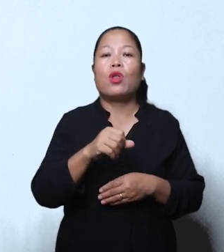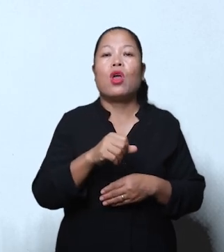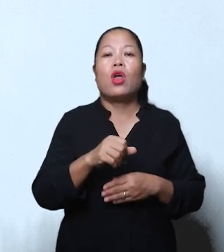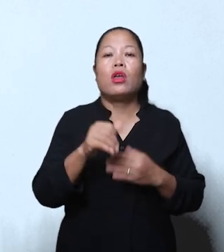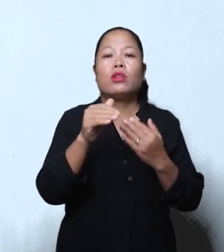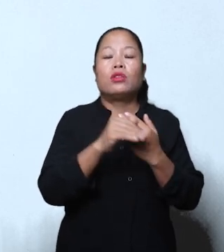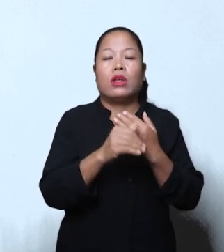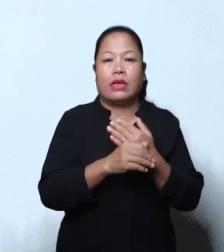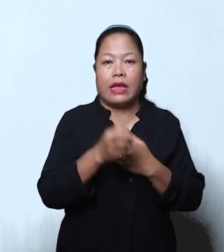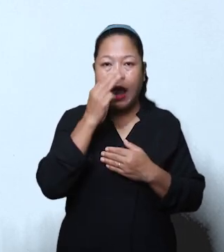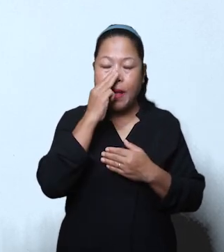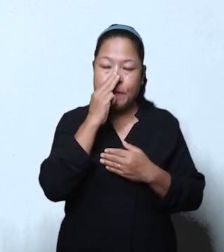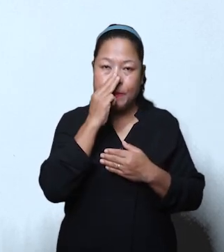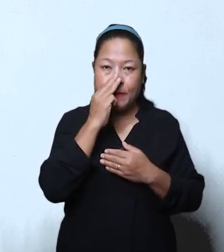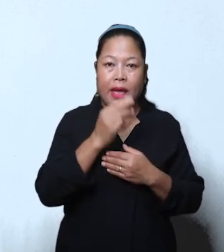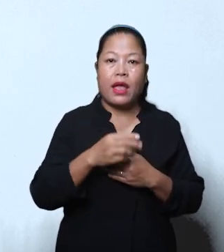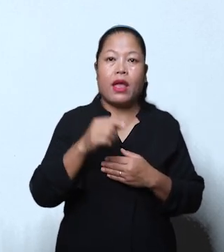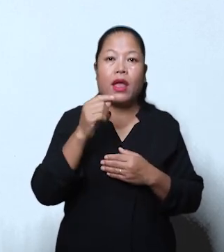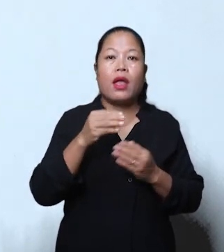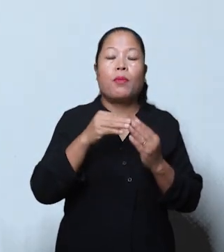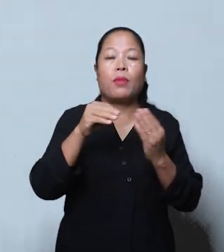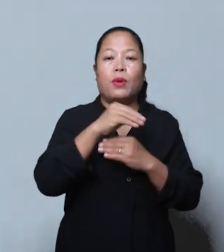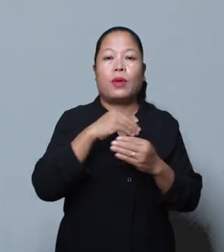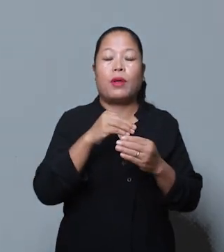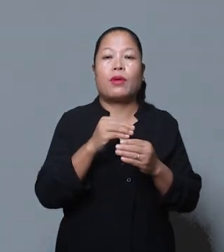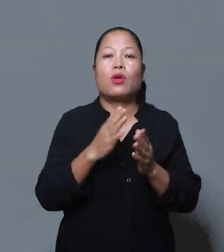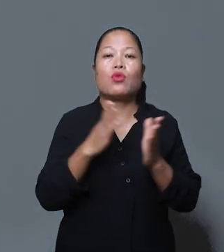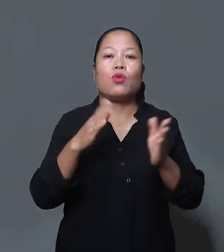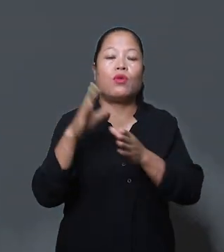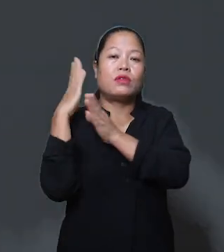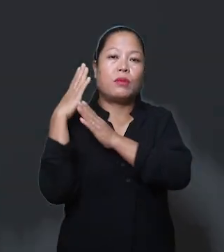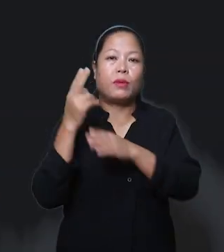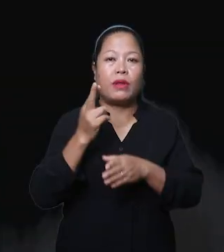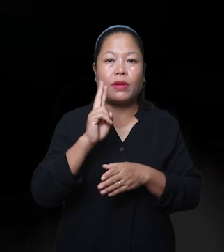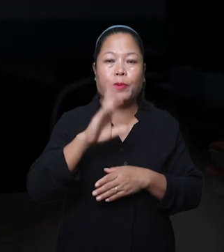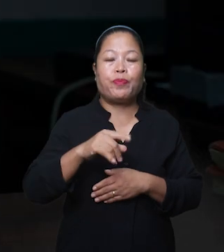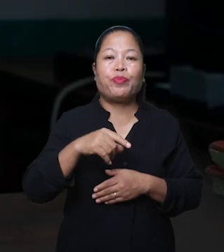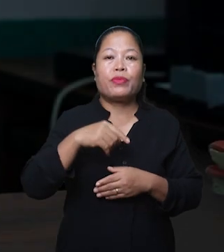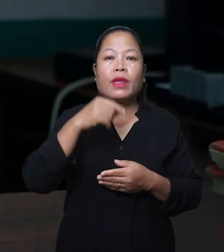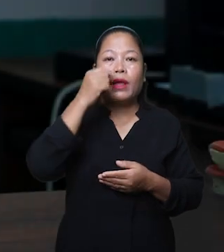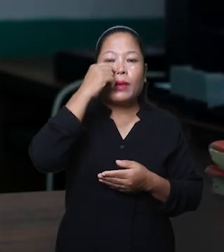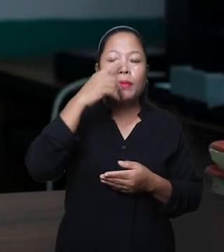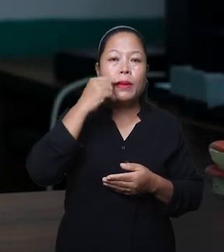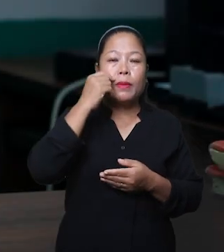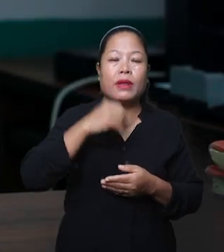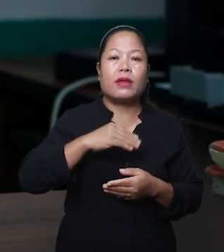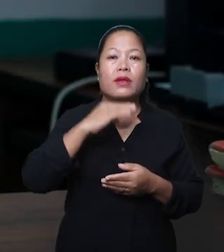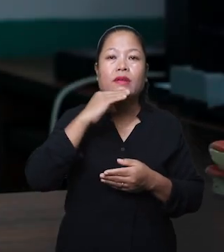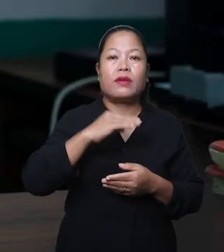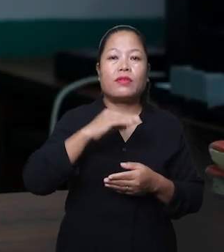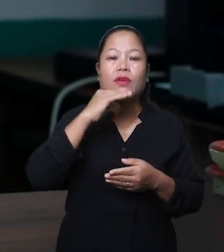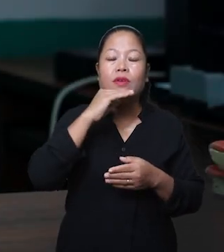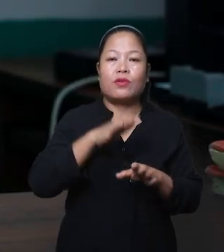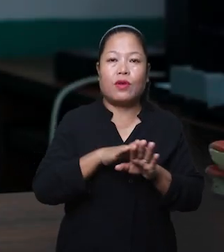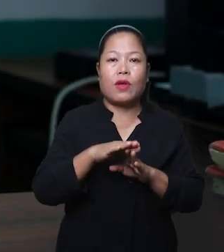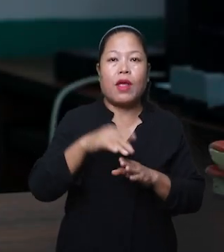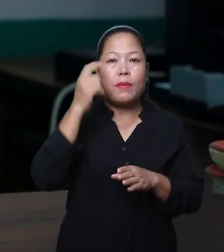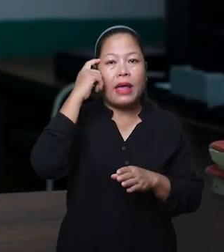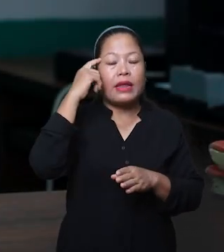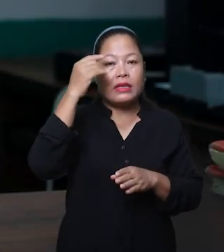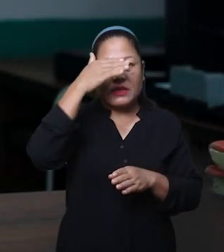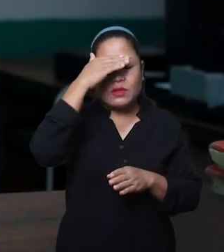यो समग्र प्रक्रियामा परिवारको सबैभन्दा ठुलो भूमिका हुनुपर्छ बालबालिका तथा किशोर किशोरीमा पनि मानसिक समस्या